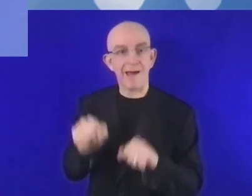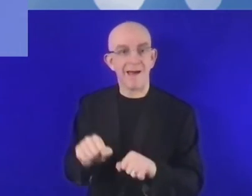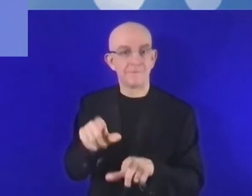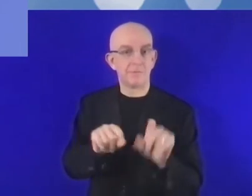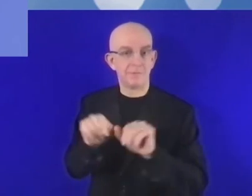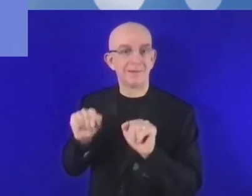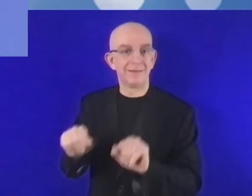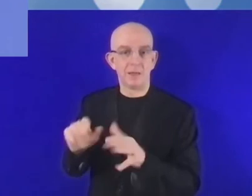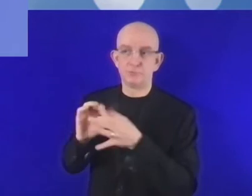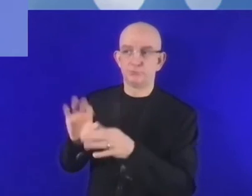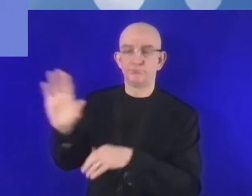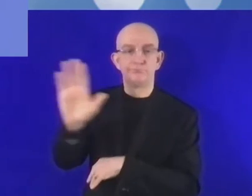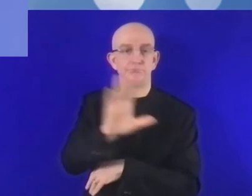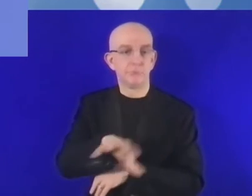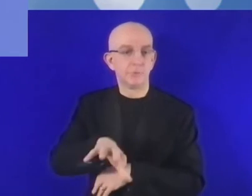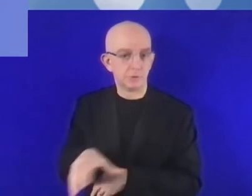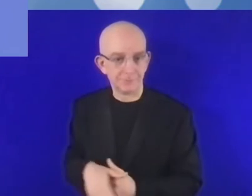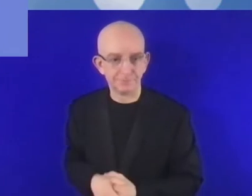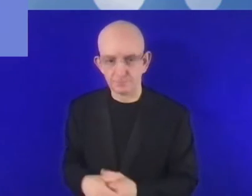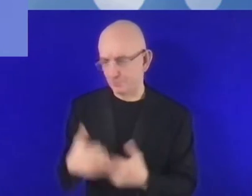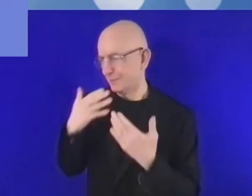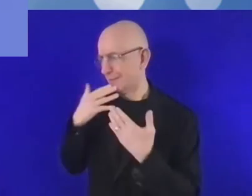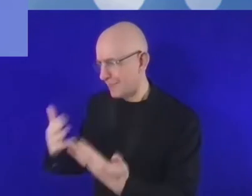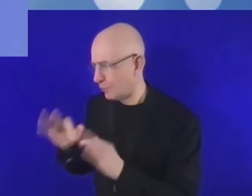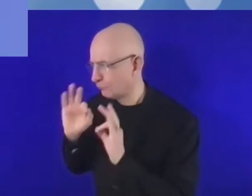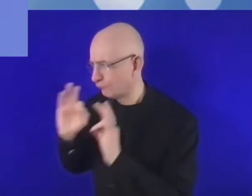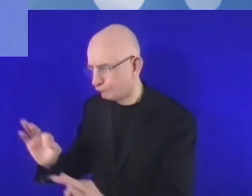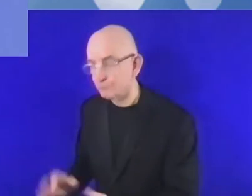открытые возможности в этой сфере. Спасибо огромное.